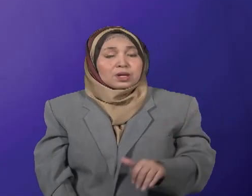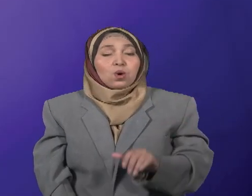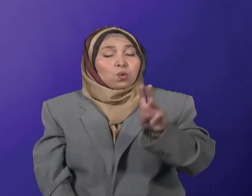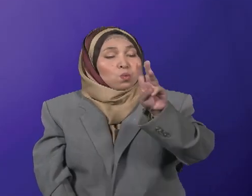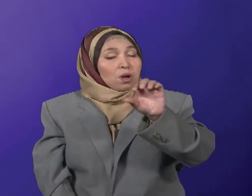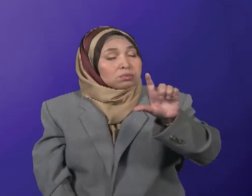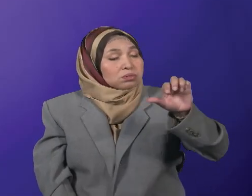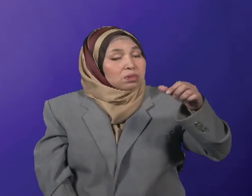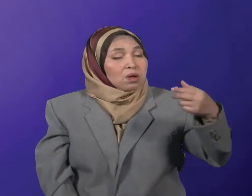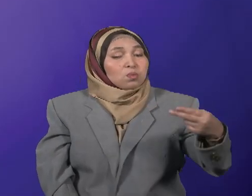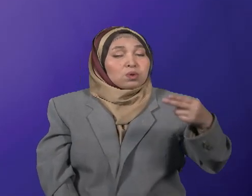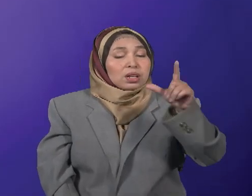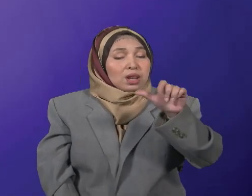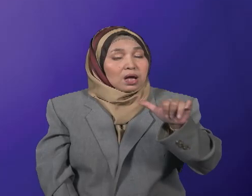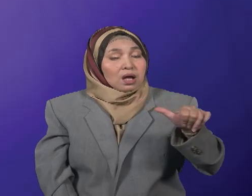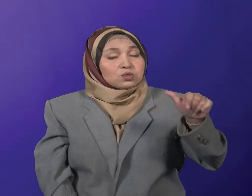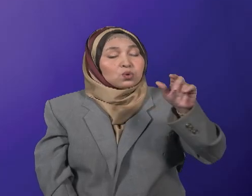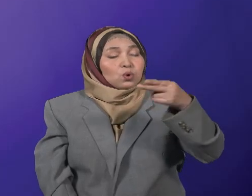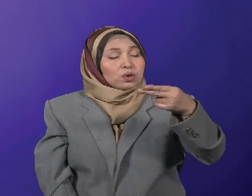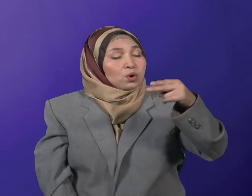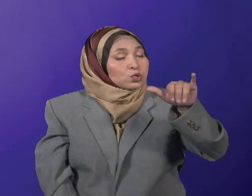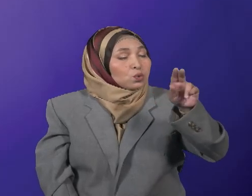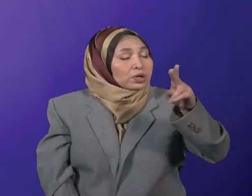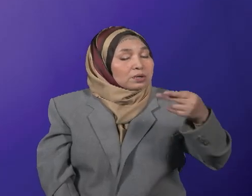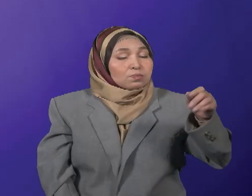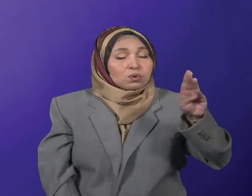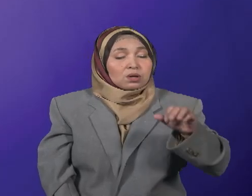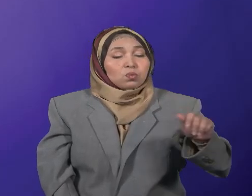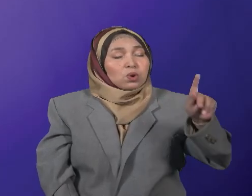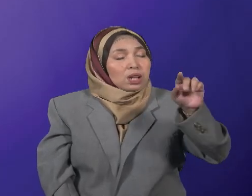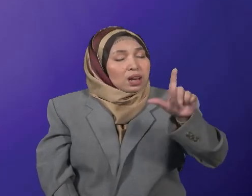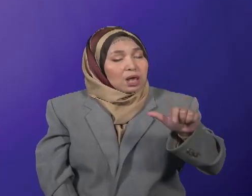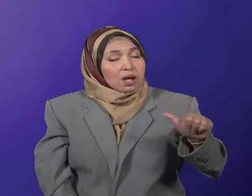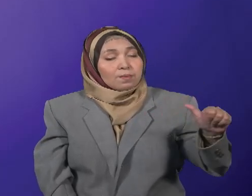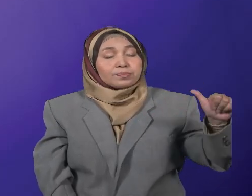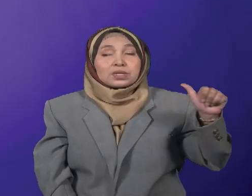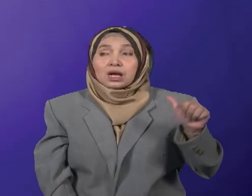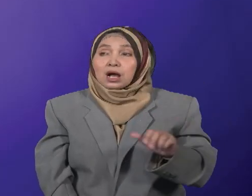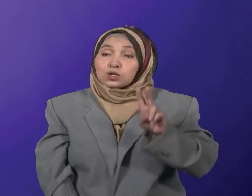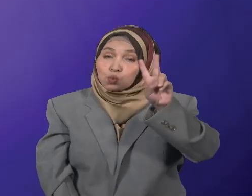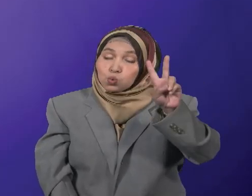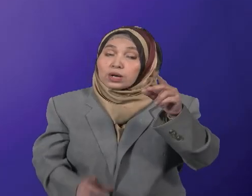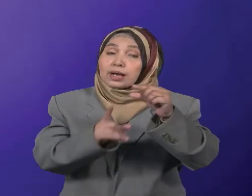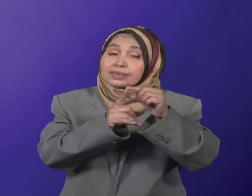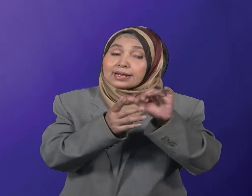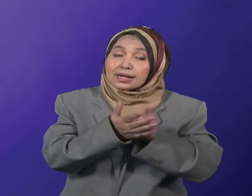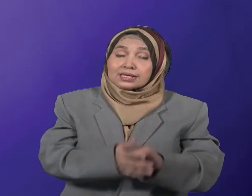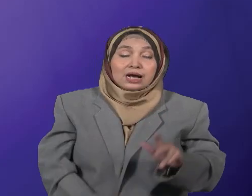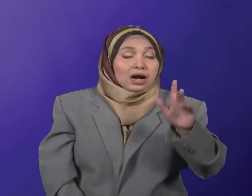كُلَّ. وَاللَّهُ لَا يُحِبُّ كُلَّ. Kan, 2 kalimah lagi.